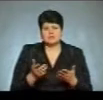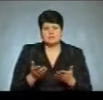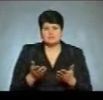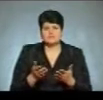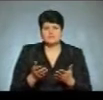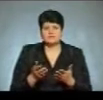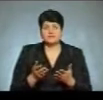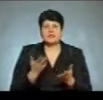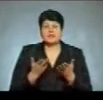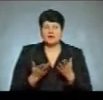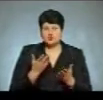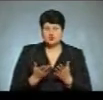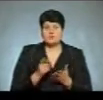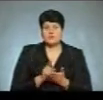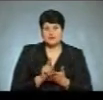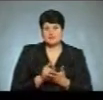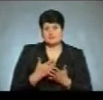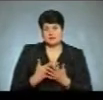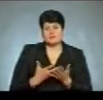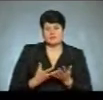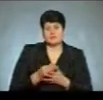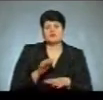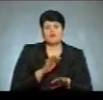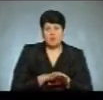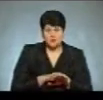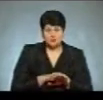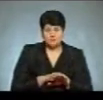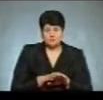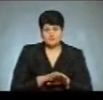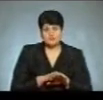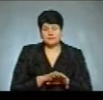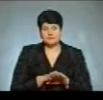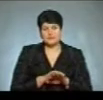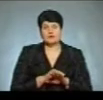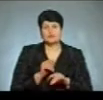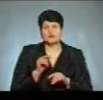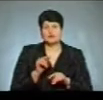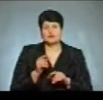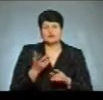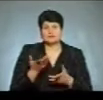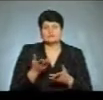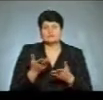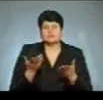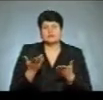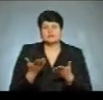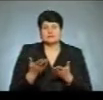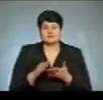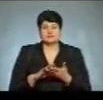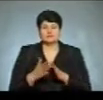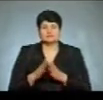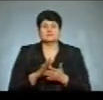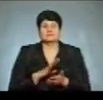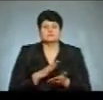Тобто, якщо пенсія виплачувалася через банки, уповноважені банки, з якими укладені відповідні угоди пенсійним